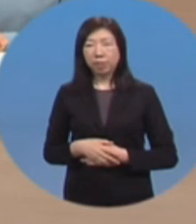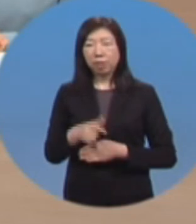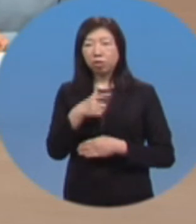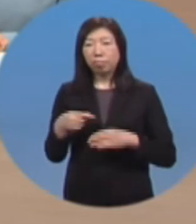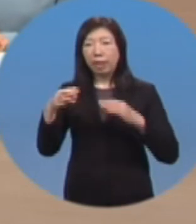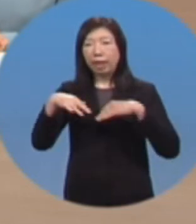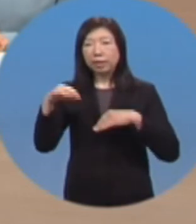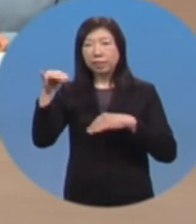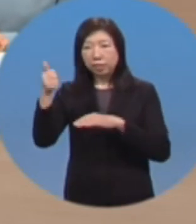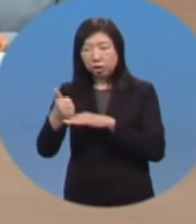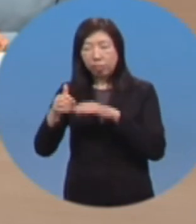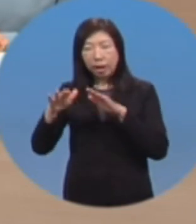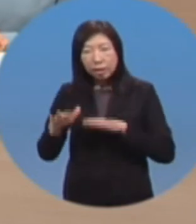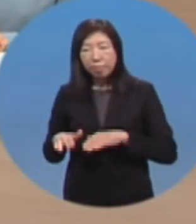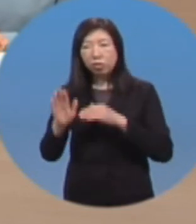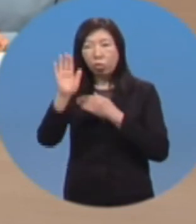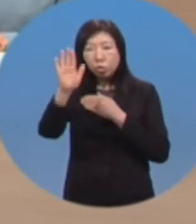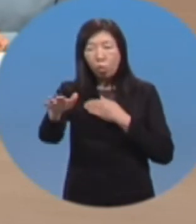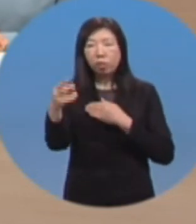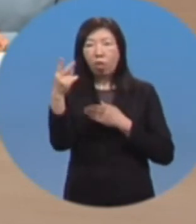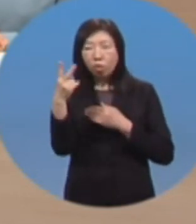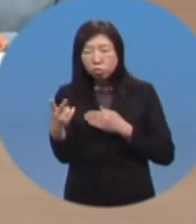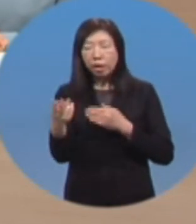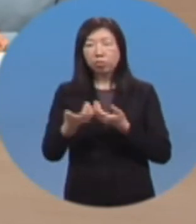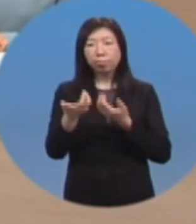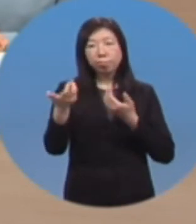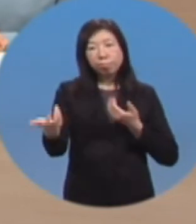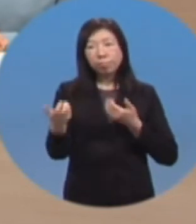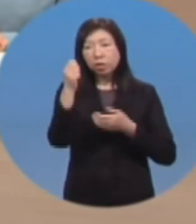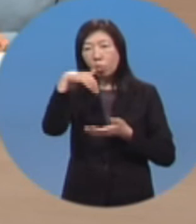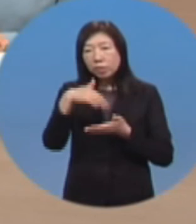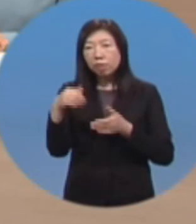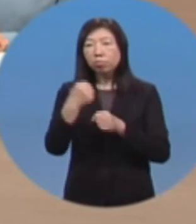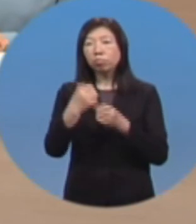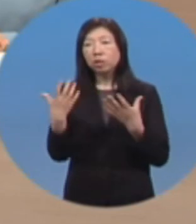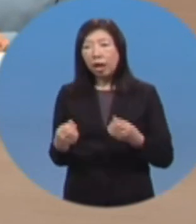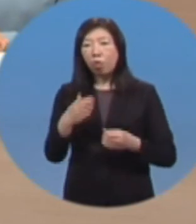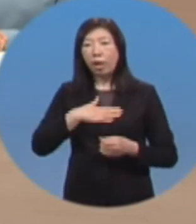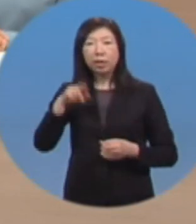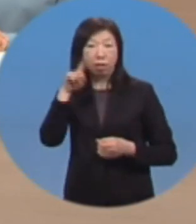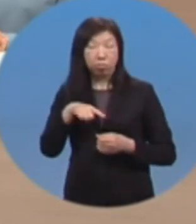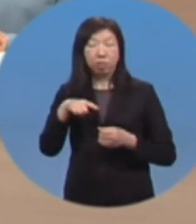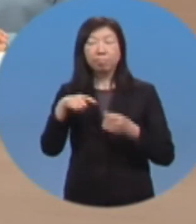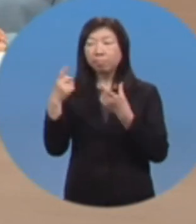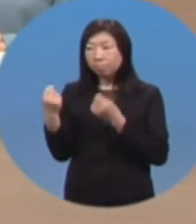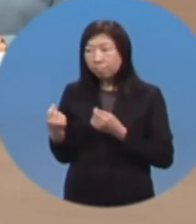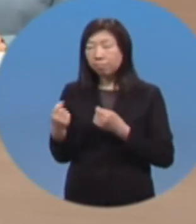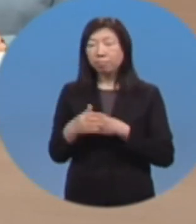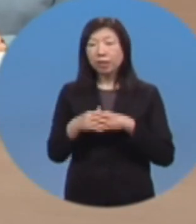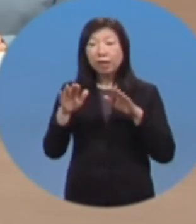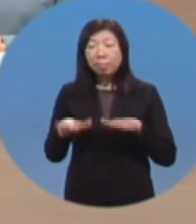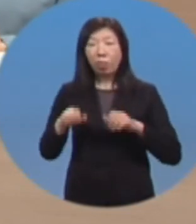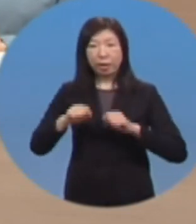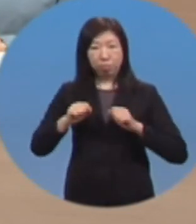熊谷知事の今と将来の両方に予算を配分したという言葉がとても分かりやすかったです。 そうですね、今